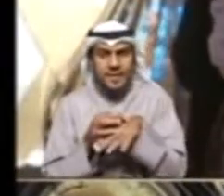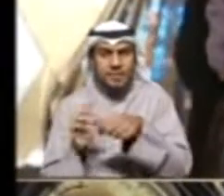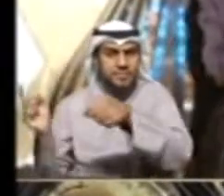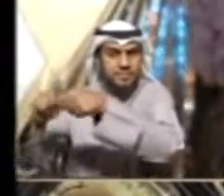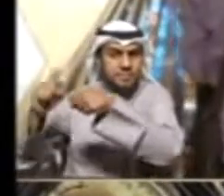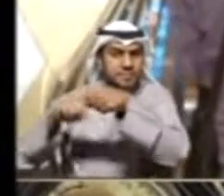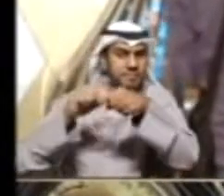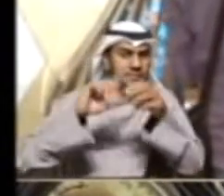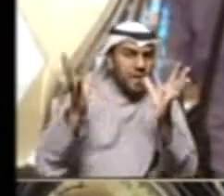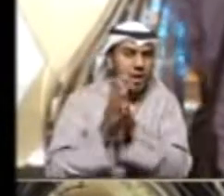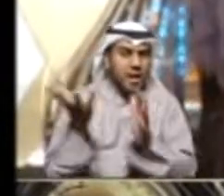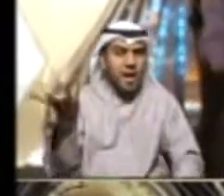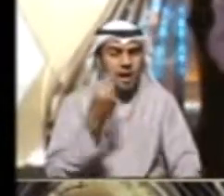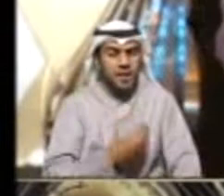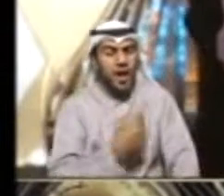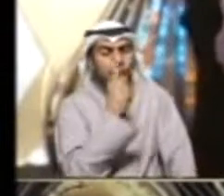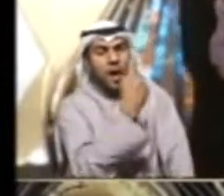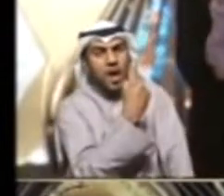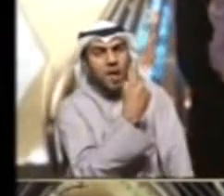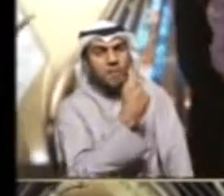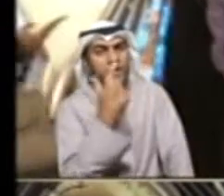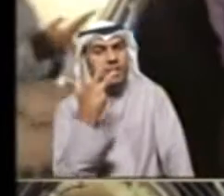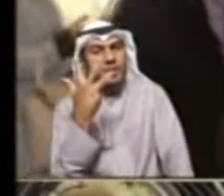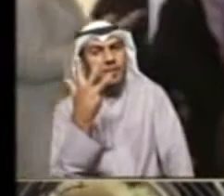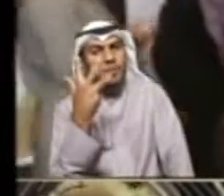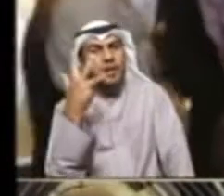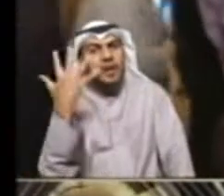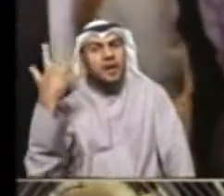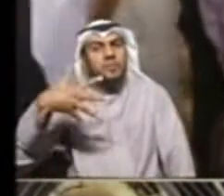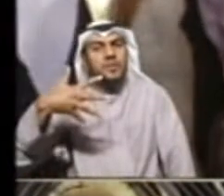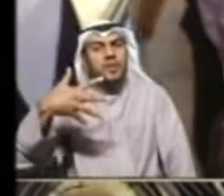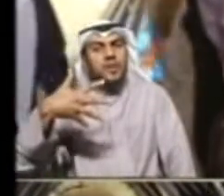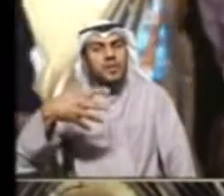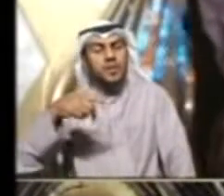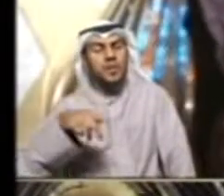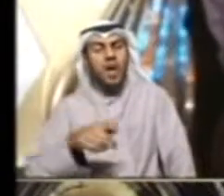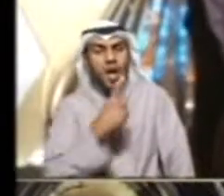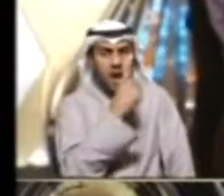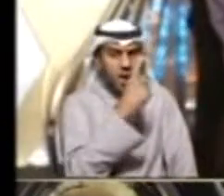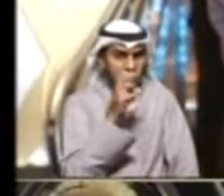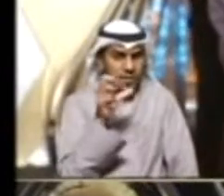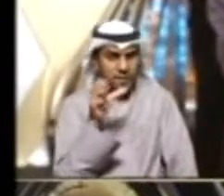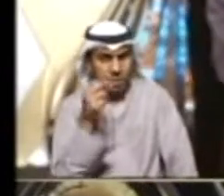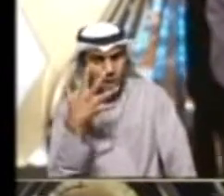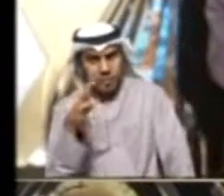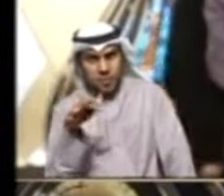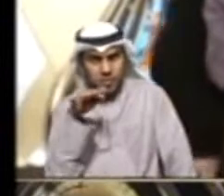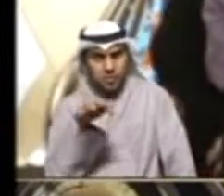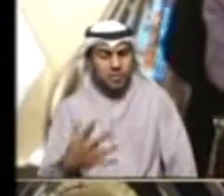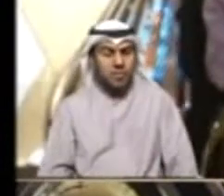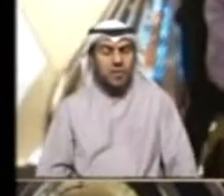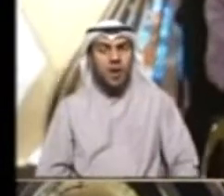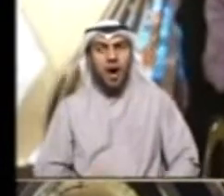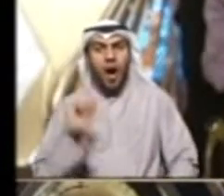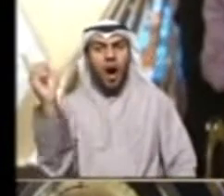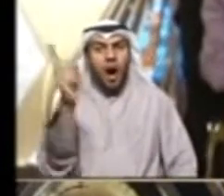هذه اللحظة تجاوز 1950، سجلنا المؤتمر اليوم الحضور تجاوز 2000 شخصية